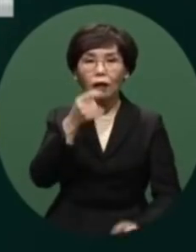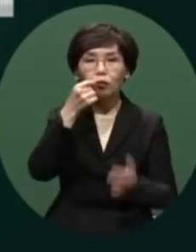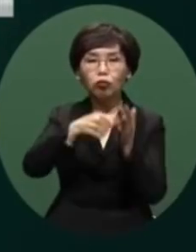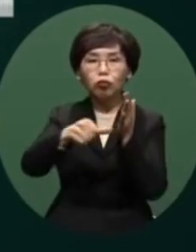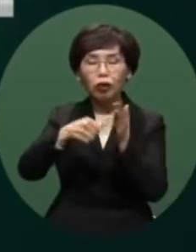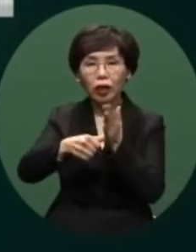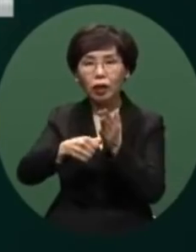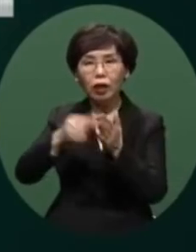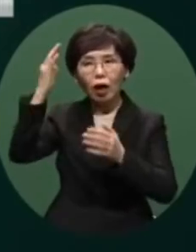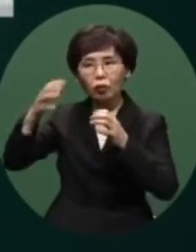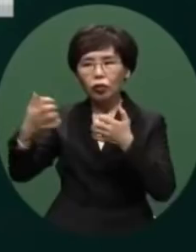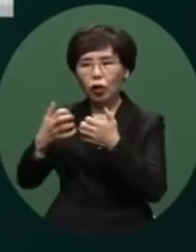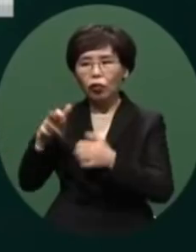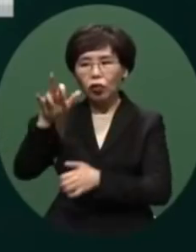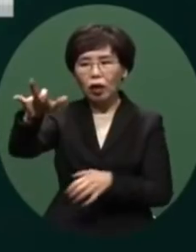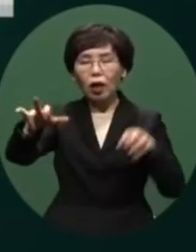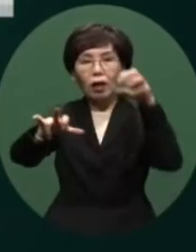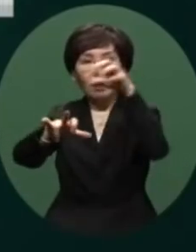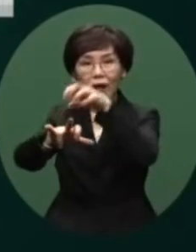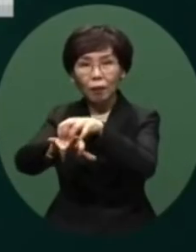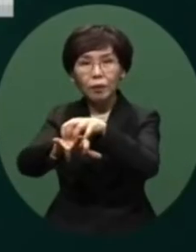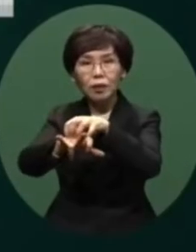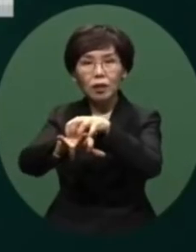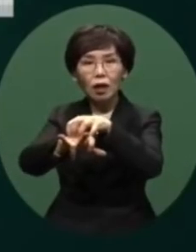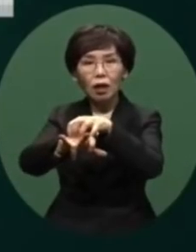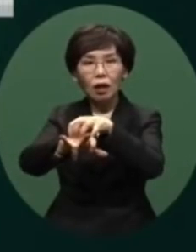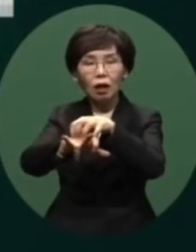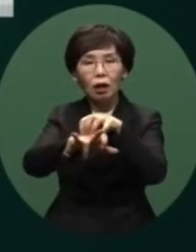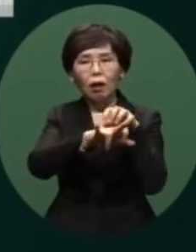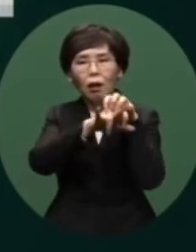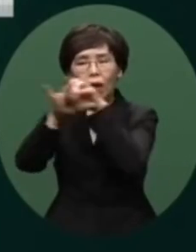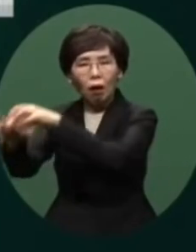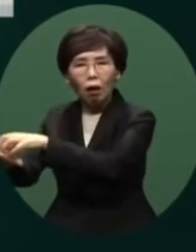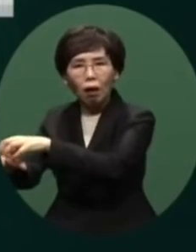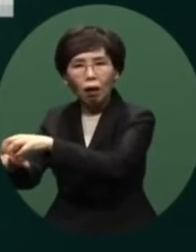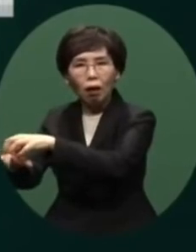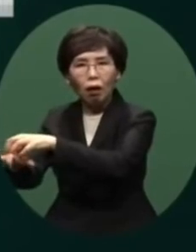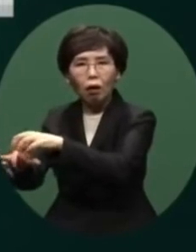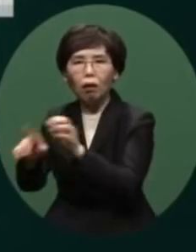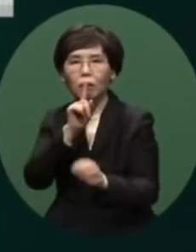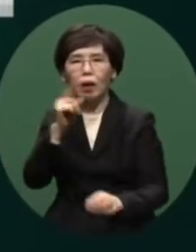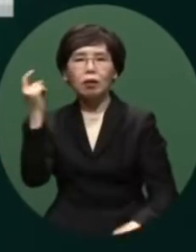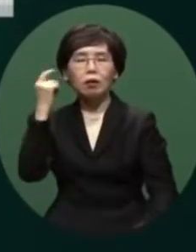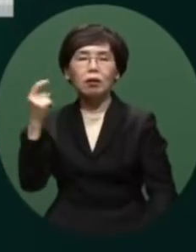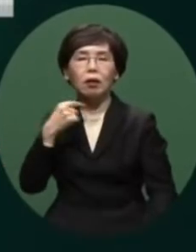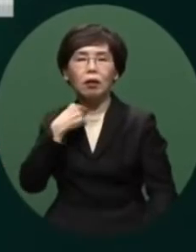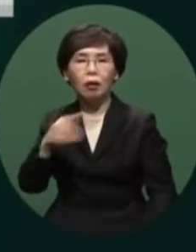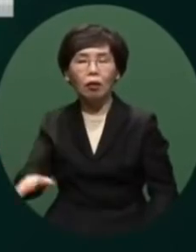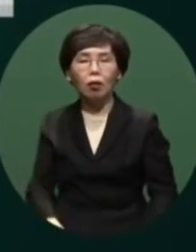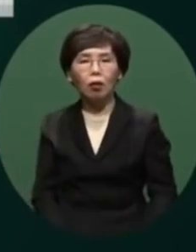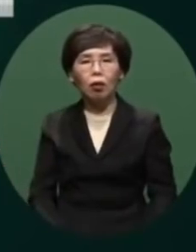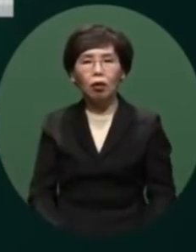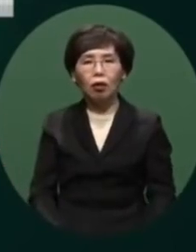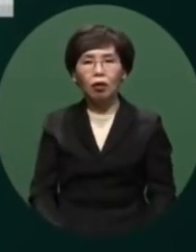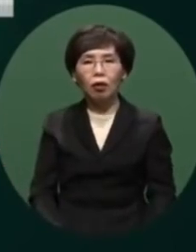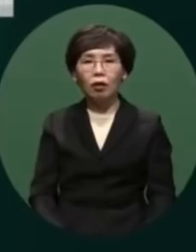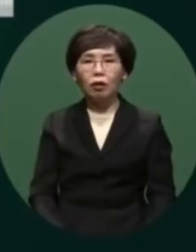한국 전투기에다가 탑재를 해서 하자. 저는 그런 이야기는 들어본 적이 없습니다. 그건 뭐